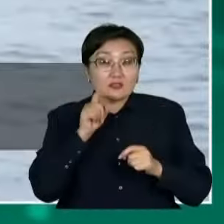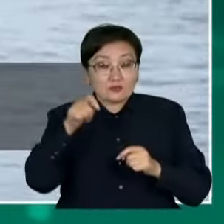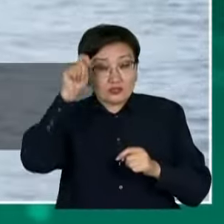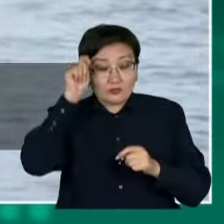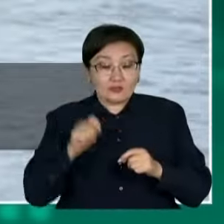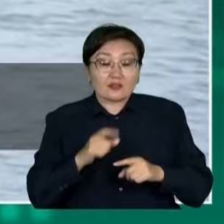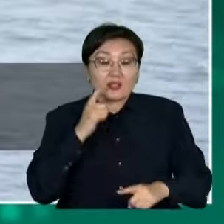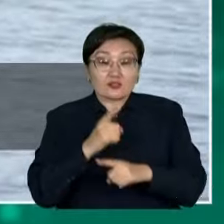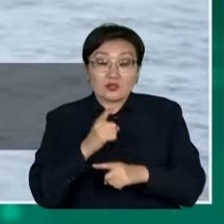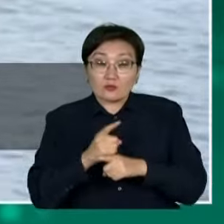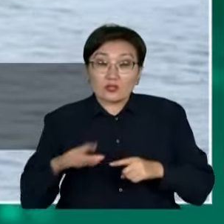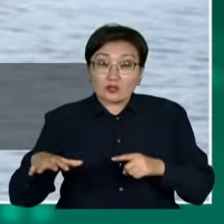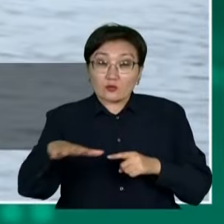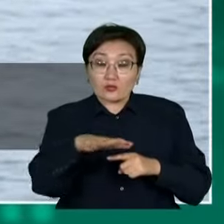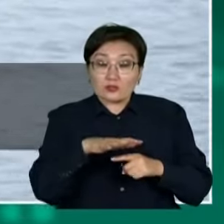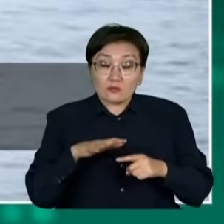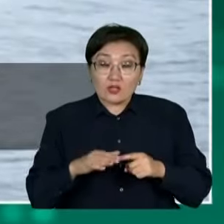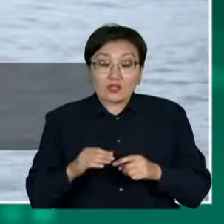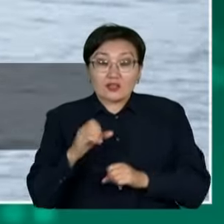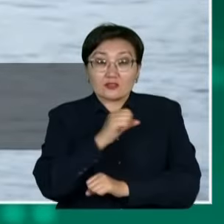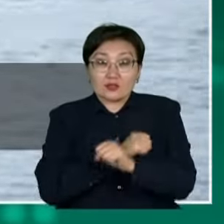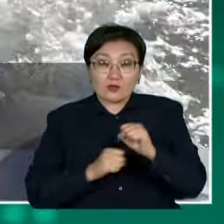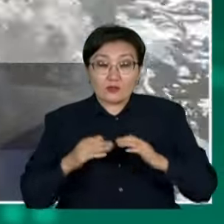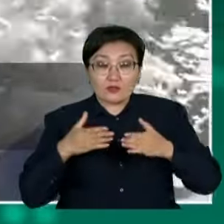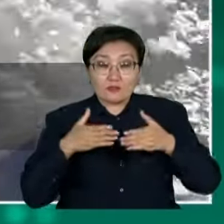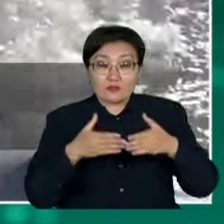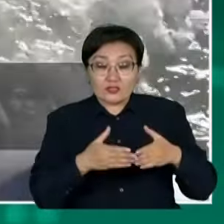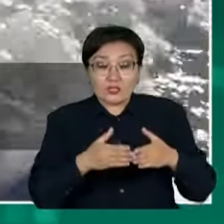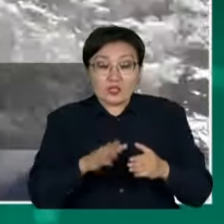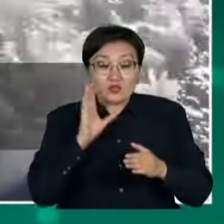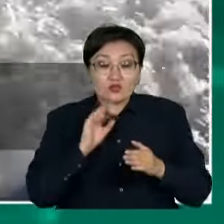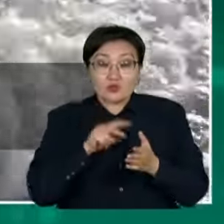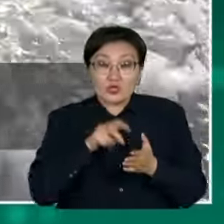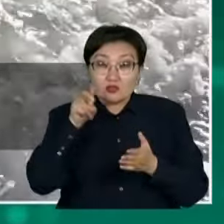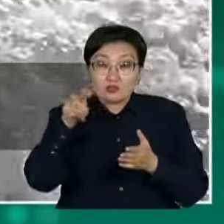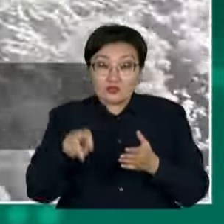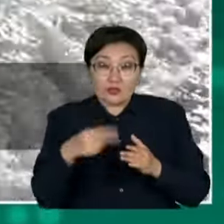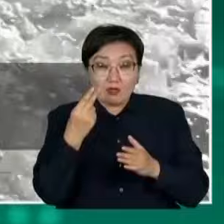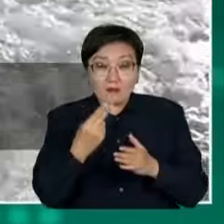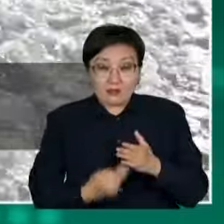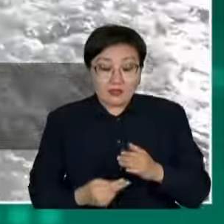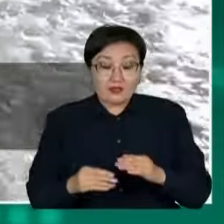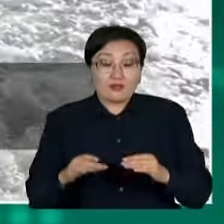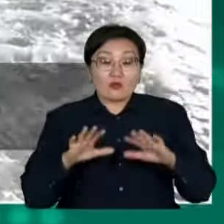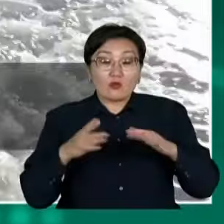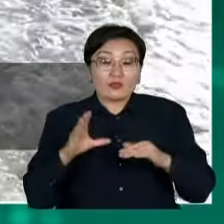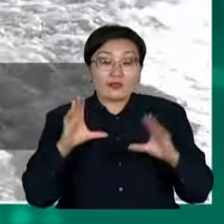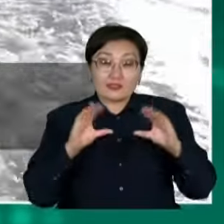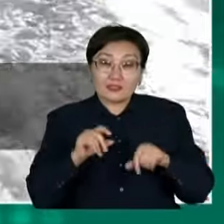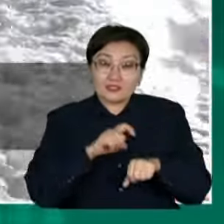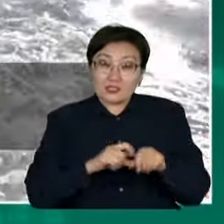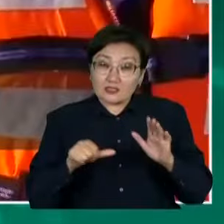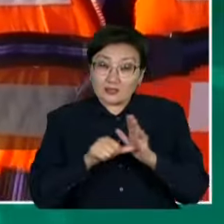белгіленген жүзу аймағынан тыс аумақта катамараннан суға сүгеймін деп батып кеткен. Оқиға кеш қалтылар шамасында болыпты. Ал денесі